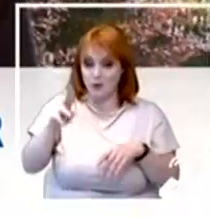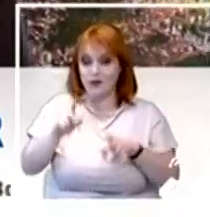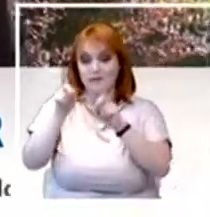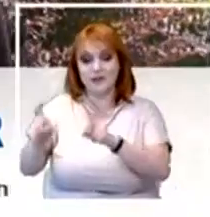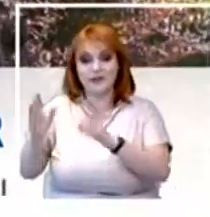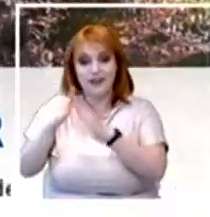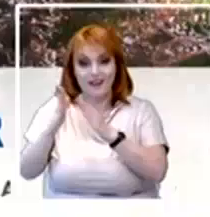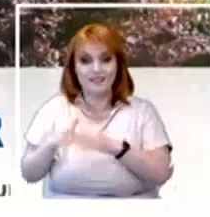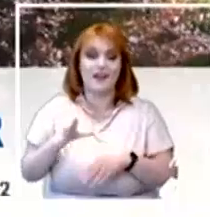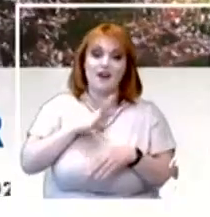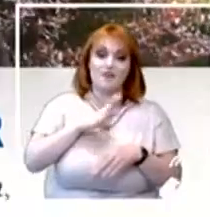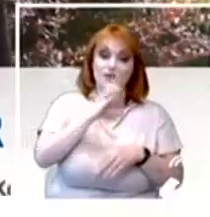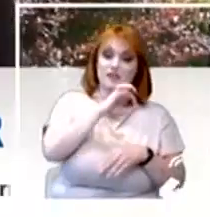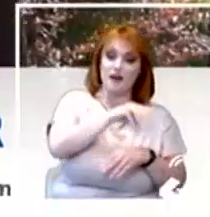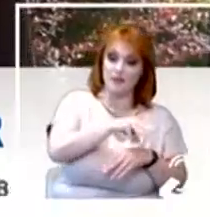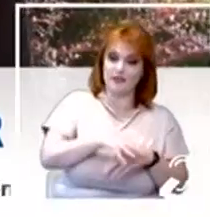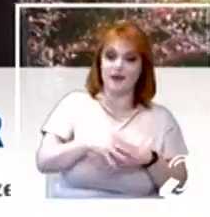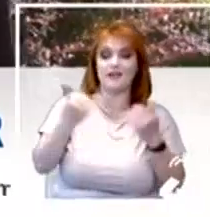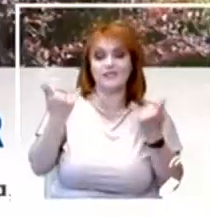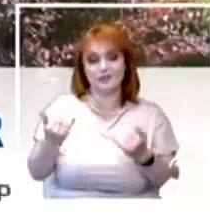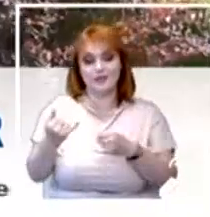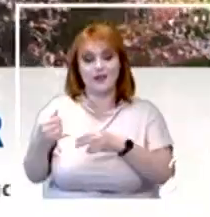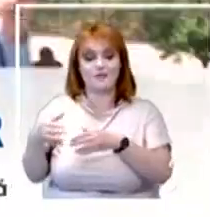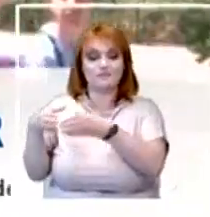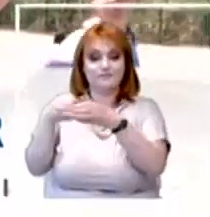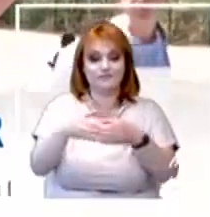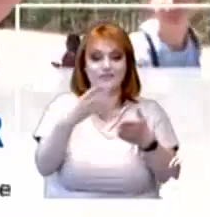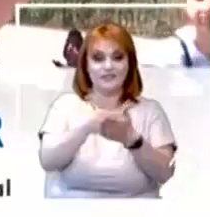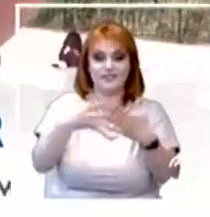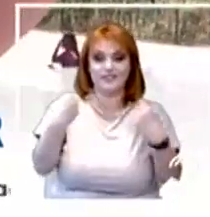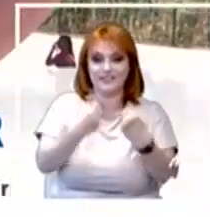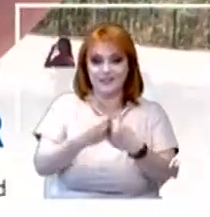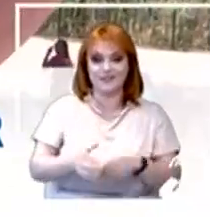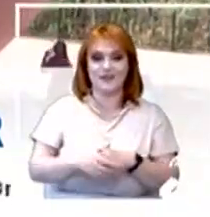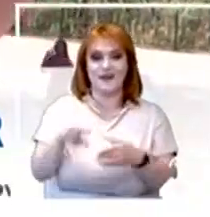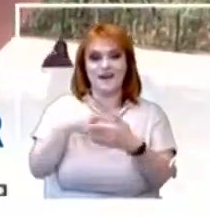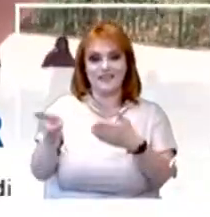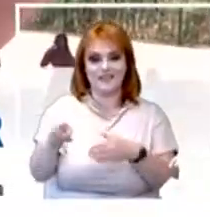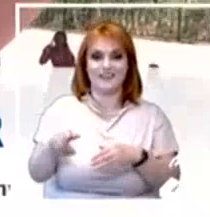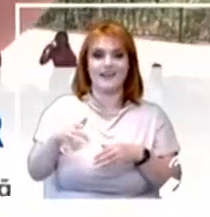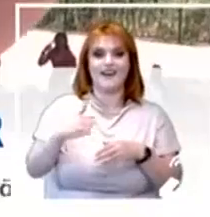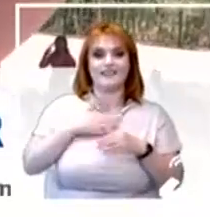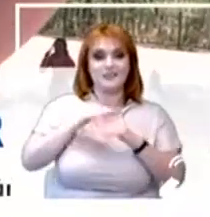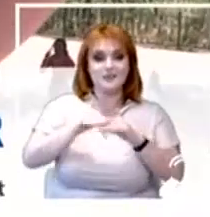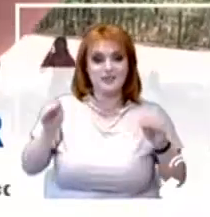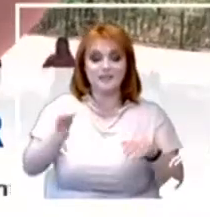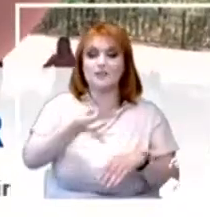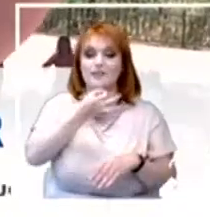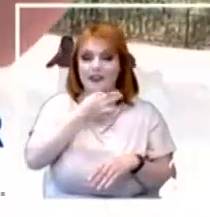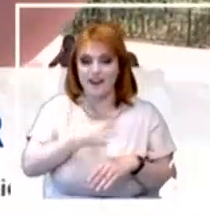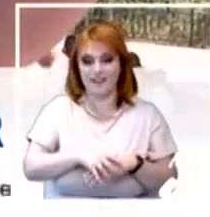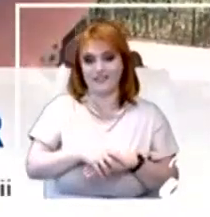minții toți, că a fost summit-ul și am decis astăzi să venim sărbătorim împreună cu familia. Foarte interesant, îi place la copil. Sper